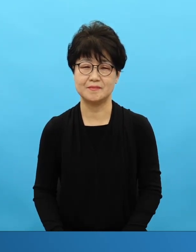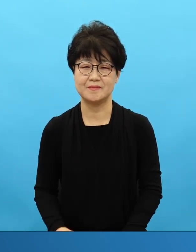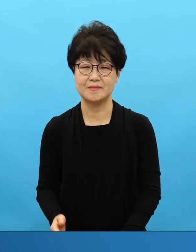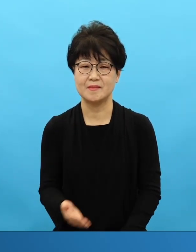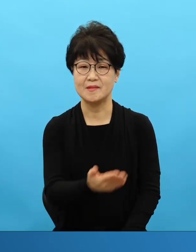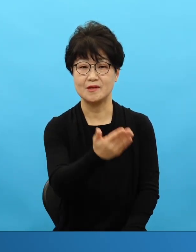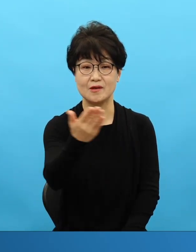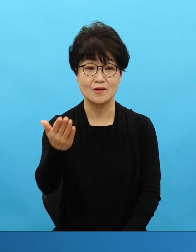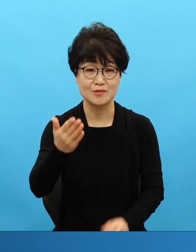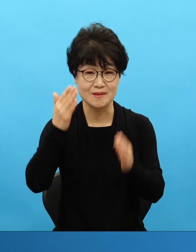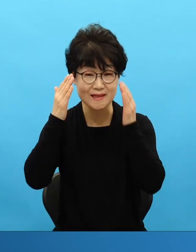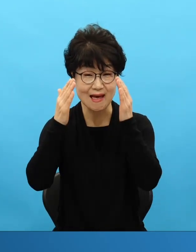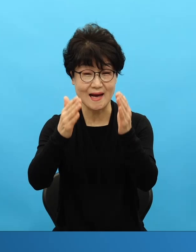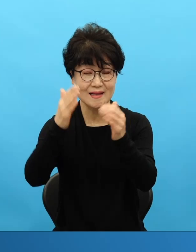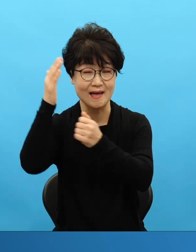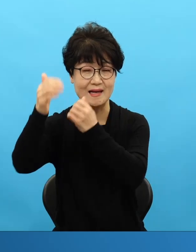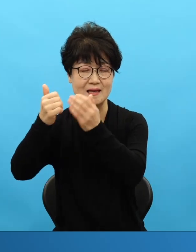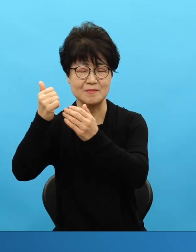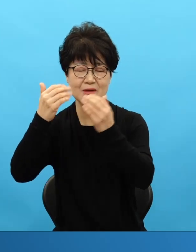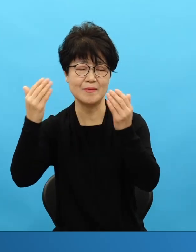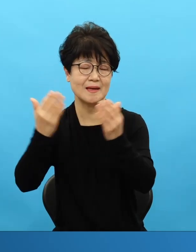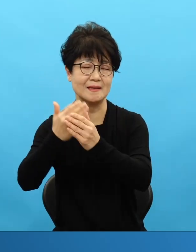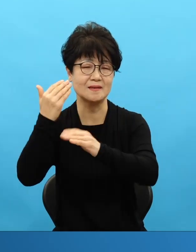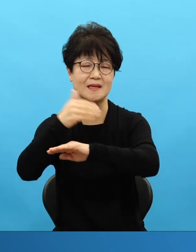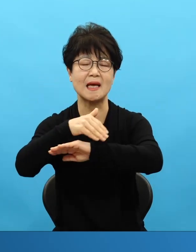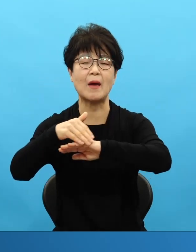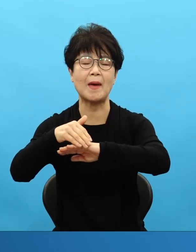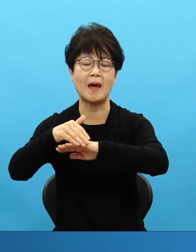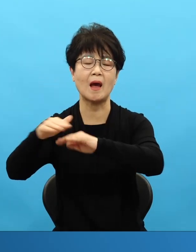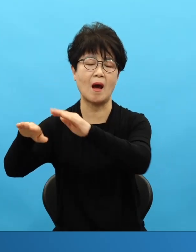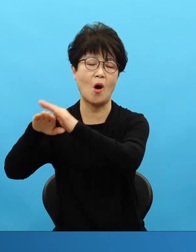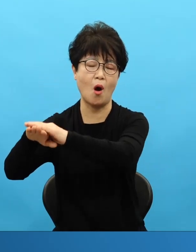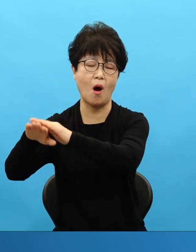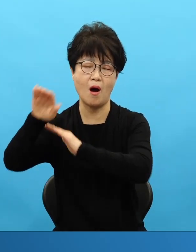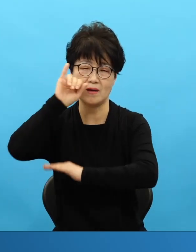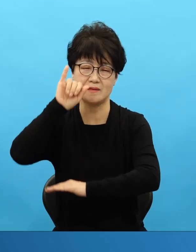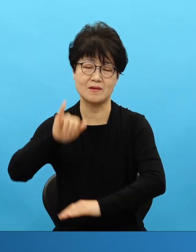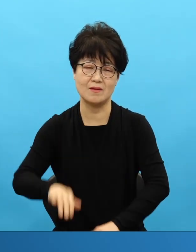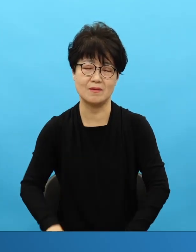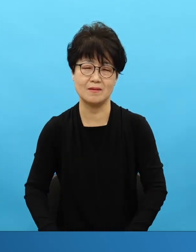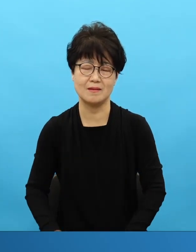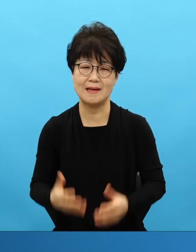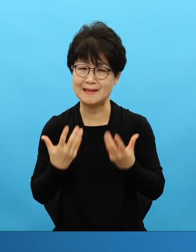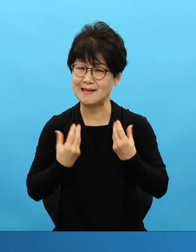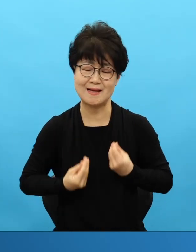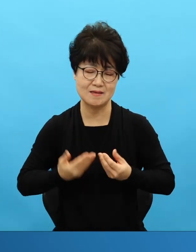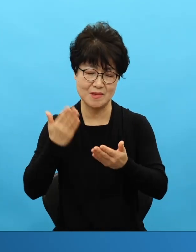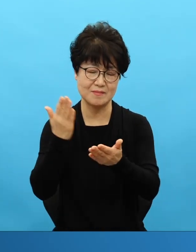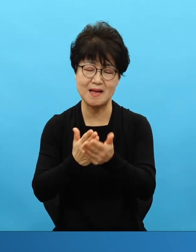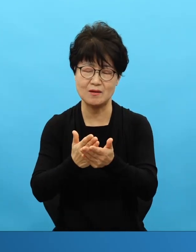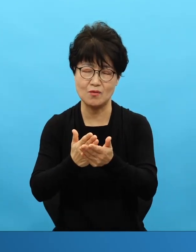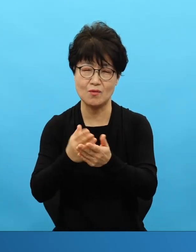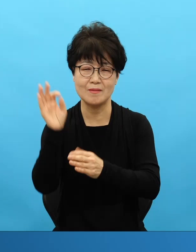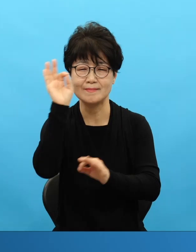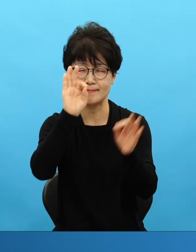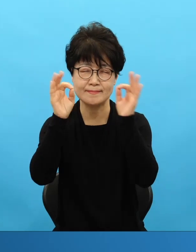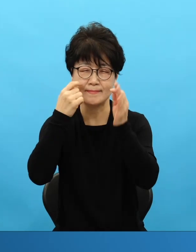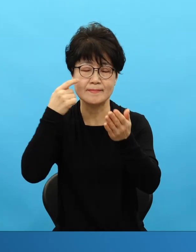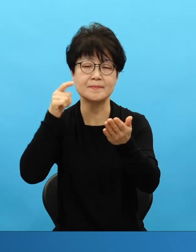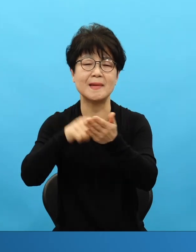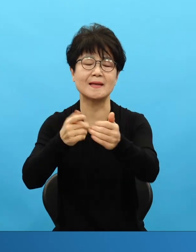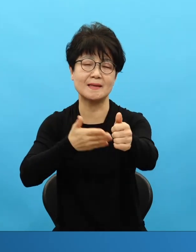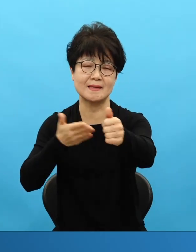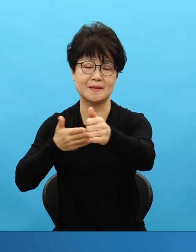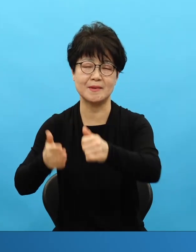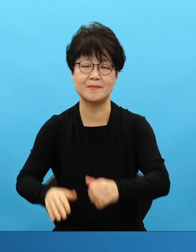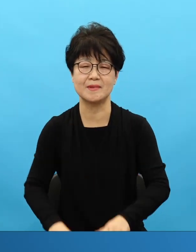계획이 있습니다. There's an absolute plan of God for your life. 한 분도 낙심하지 말고 찾아내야 돼요. Not a single person should be discouraged. You must